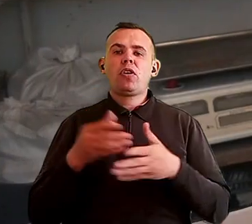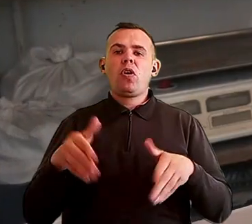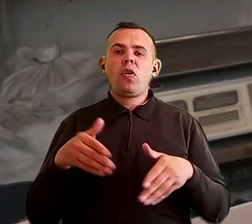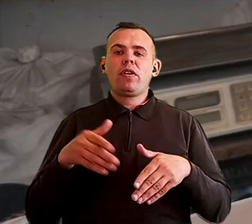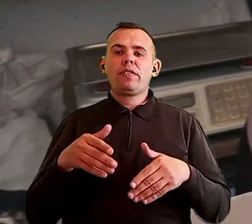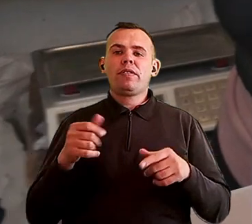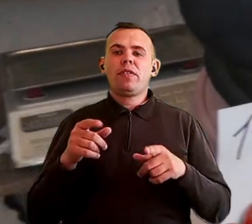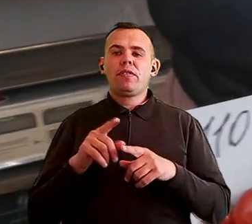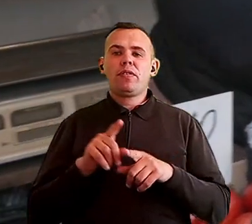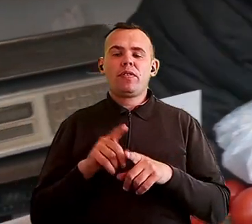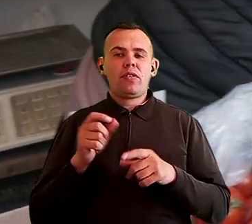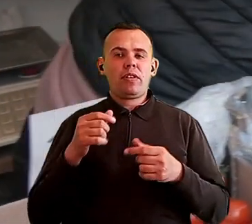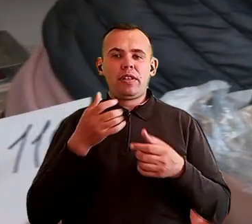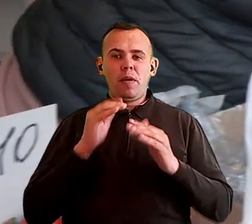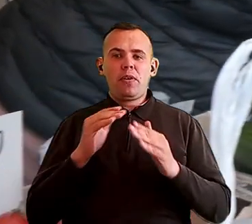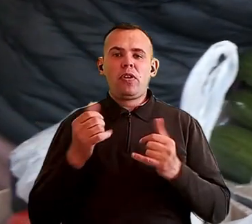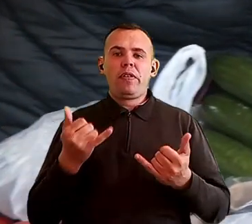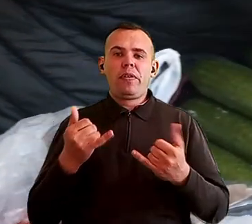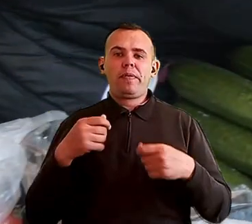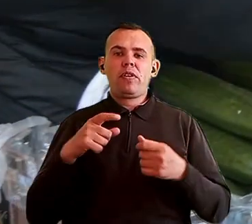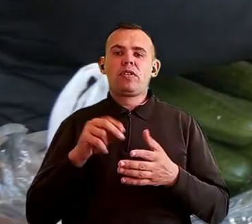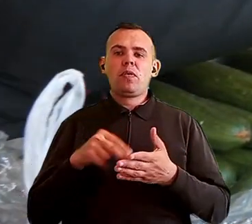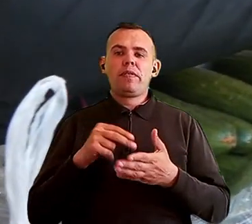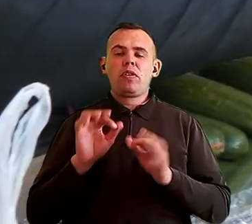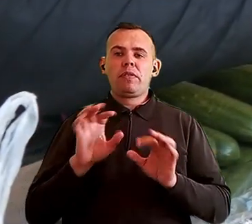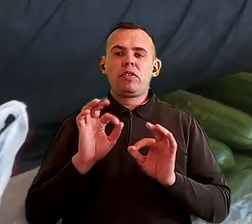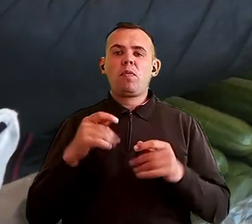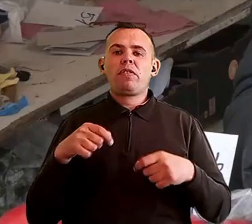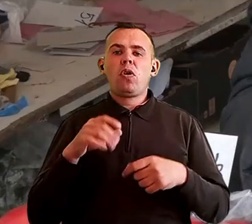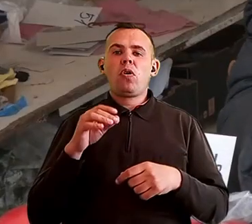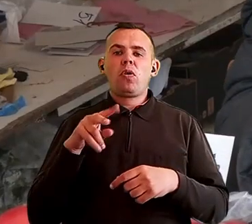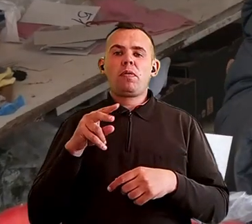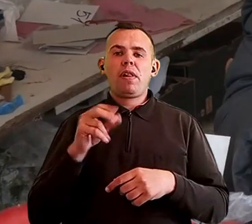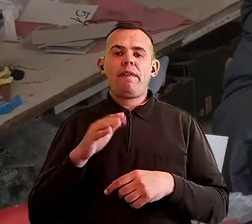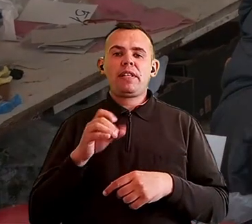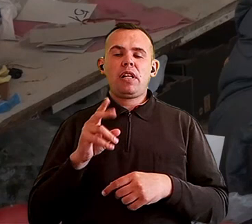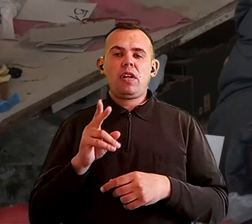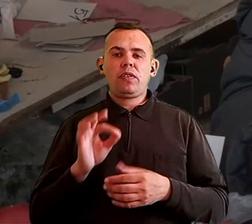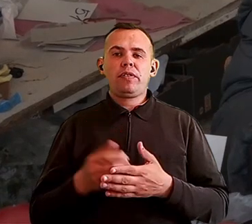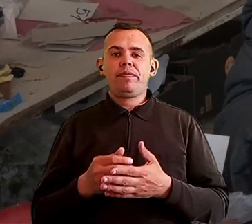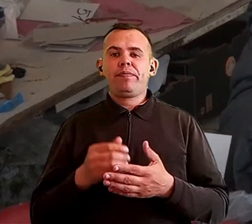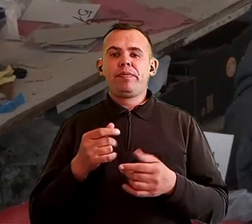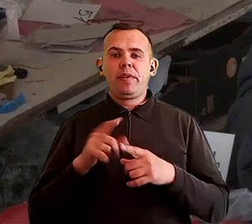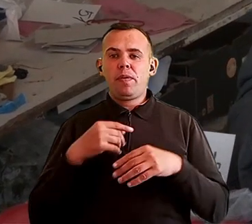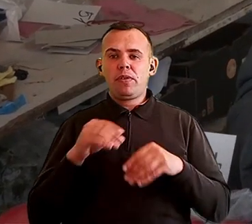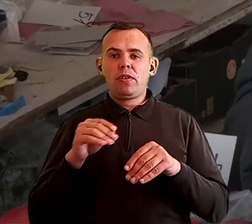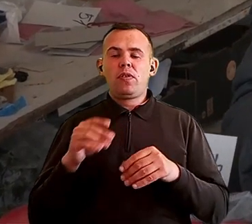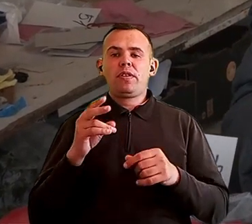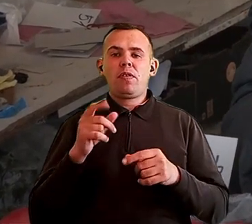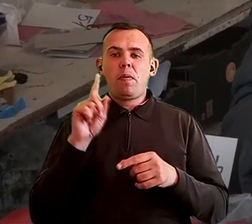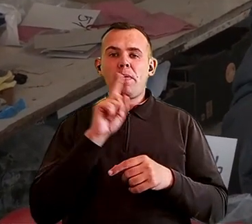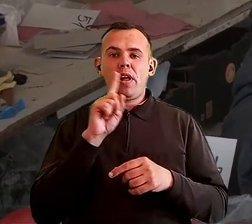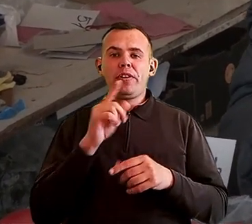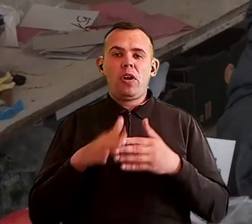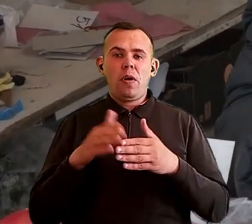нині продають те, що встигли закупити, розповідає продавчиня Людмила Василенко. Ми посадили, у нас росте маленька капуста рання,